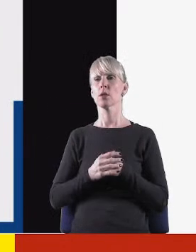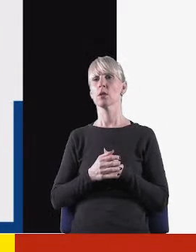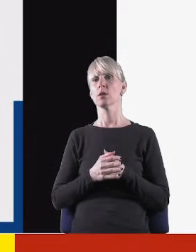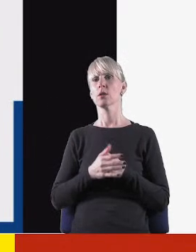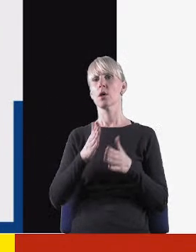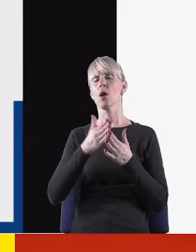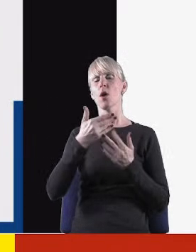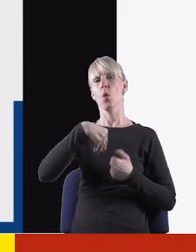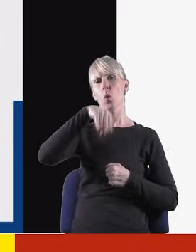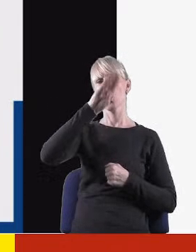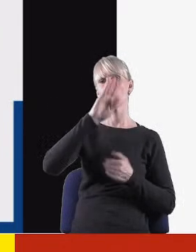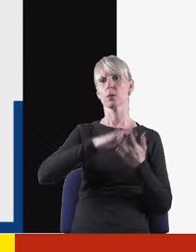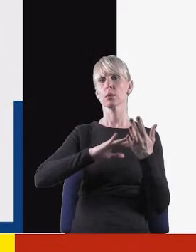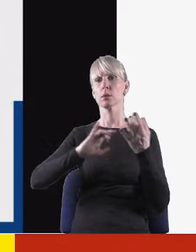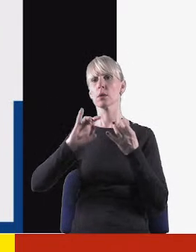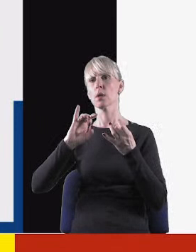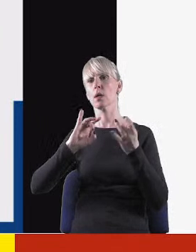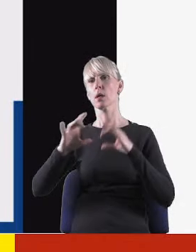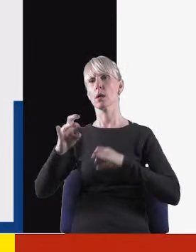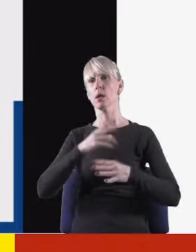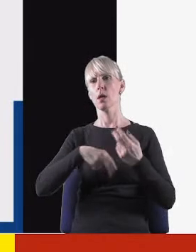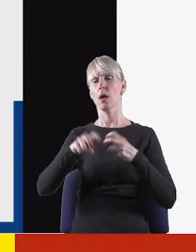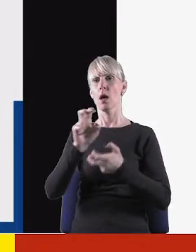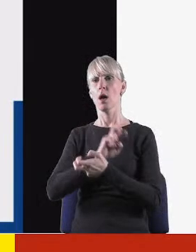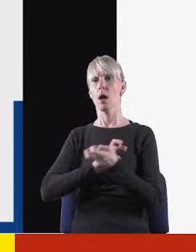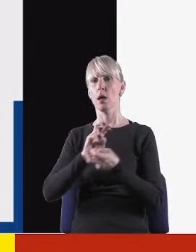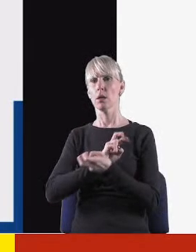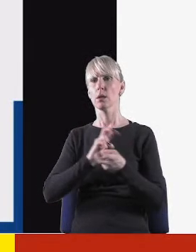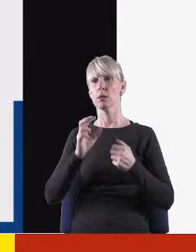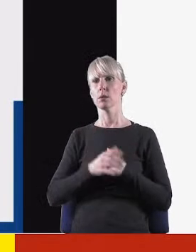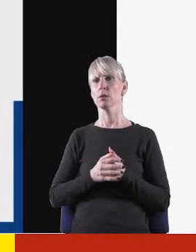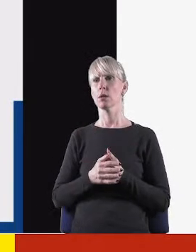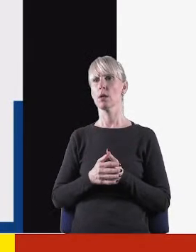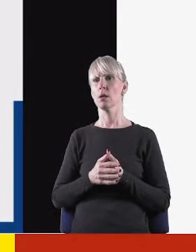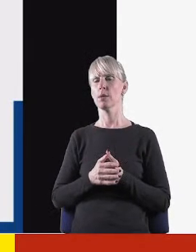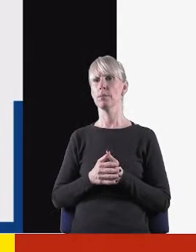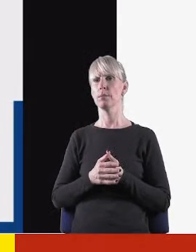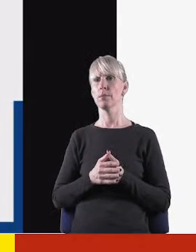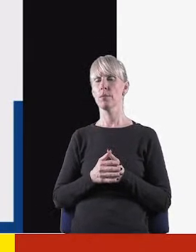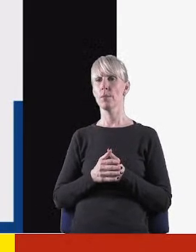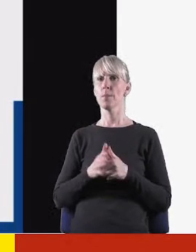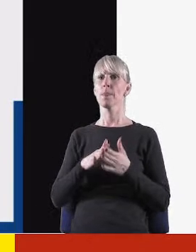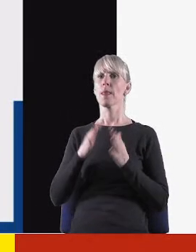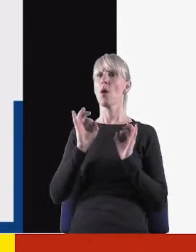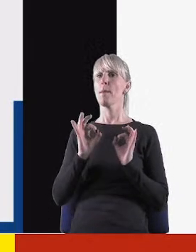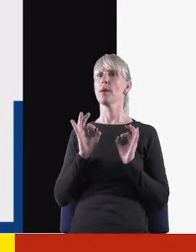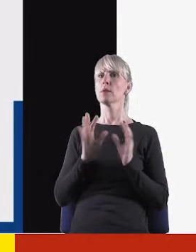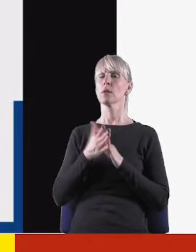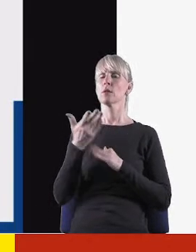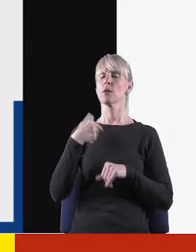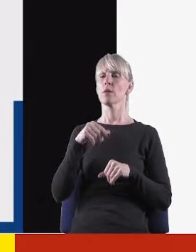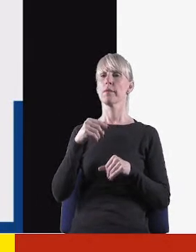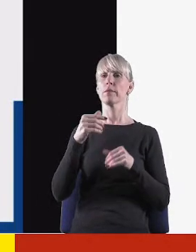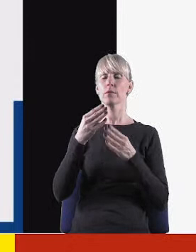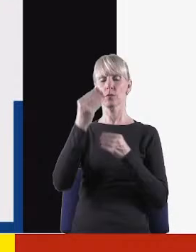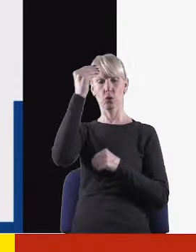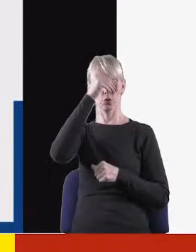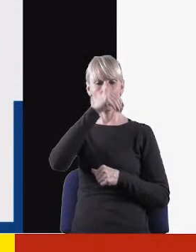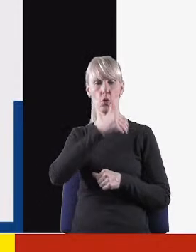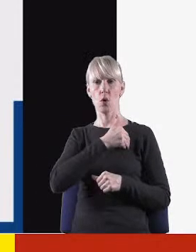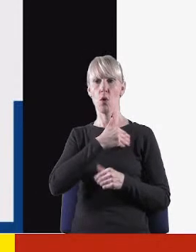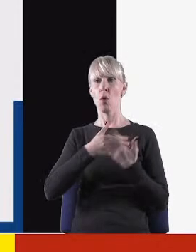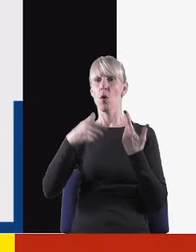Szachy, gdzie obecnie tworzone są w szkołach i przedszkolach naszego województwa kółka